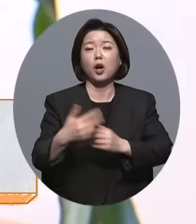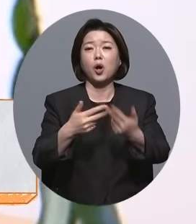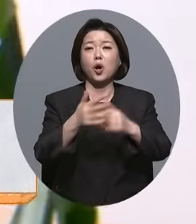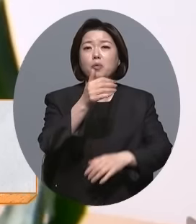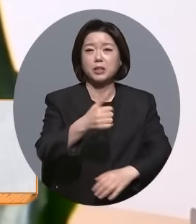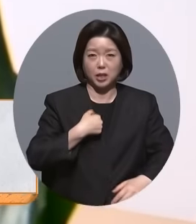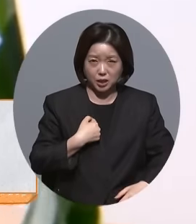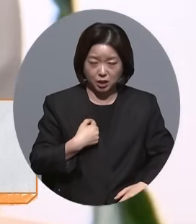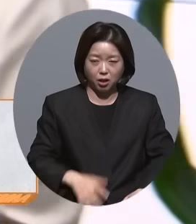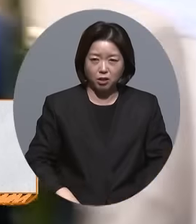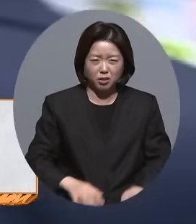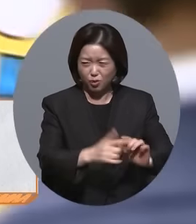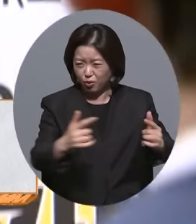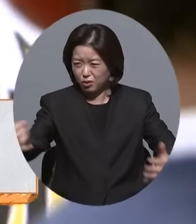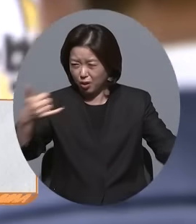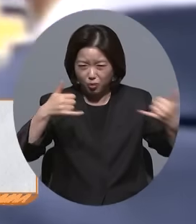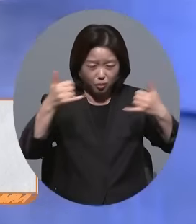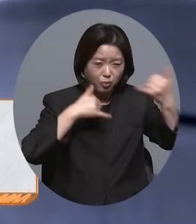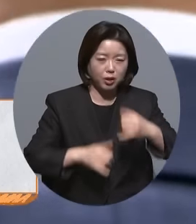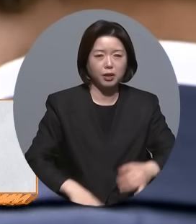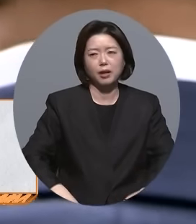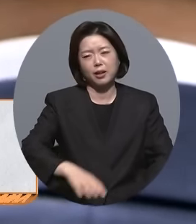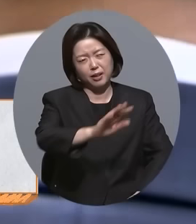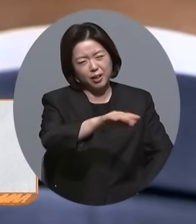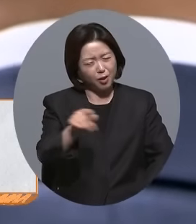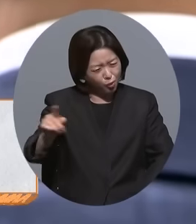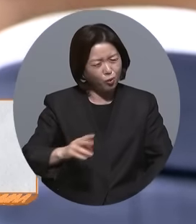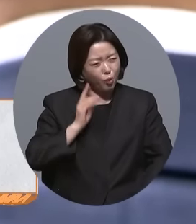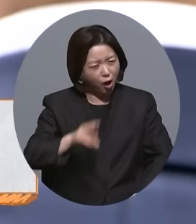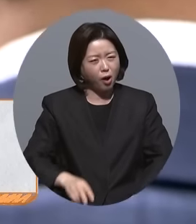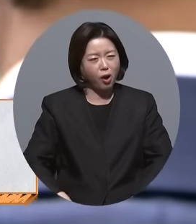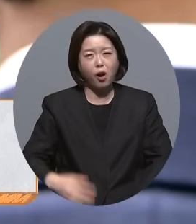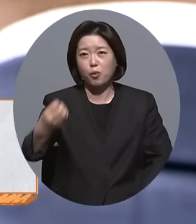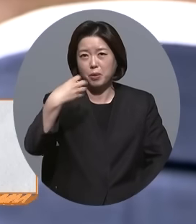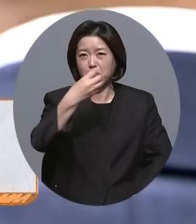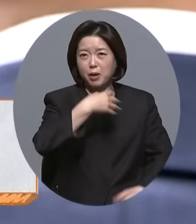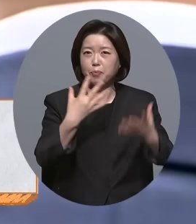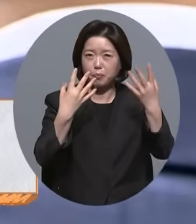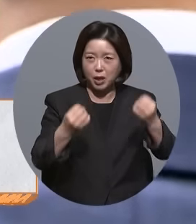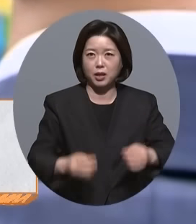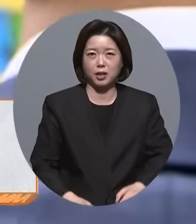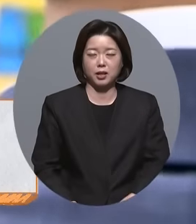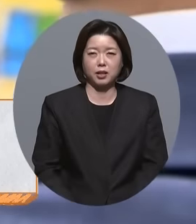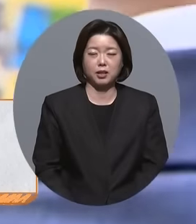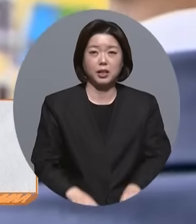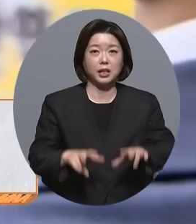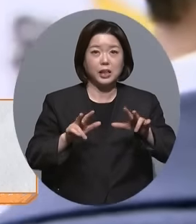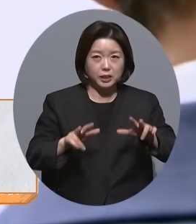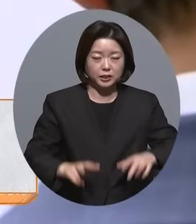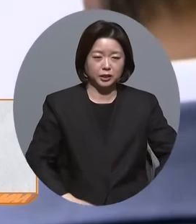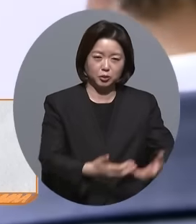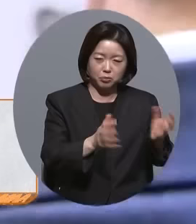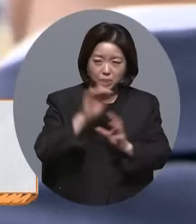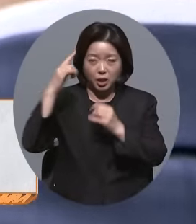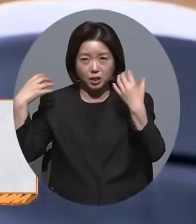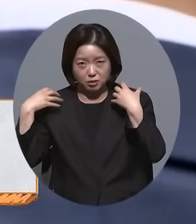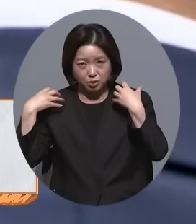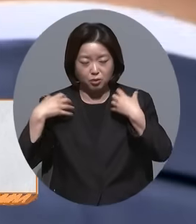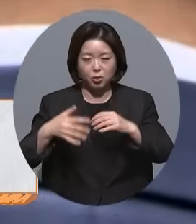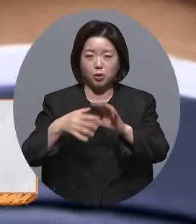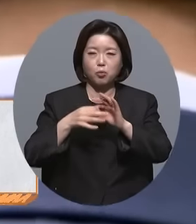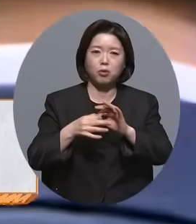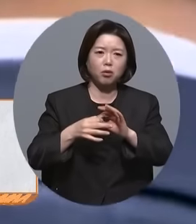분이 전화를 거셔서 이거 너무 심한 거 아니냐라는 얘기들을 많이 하셨어요. 그래서 네. 지금 현재 당정관계가 좀